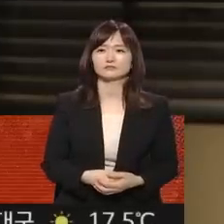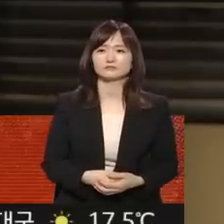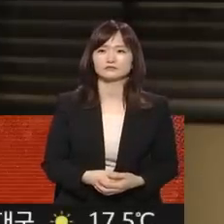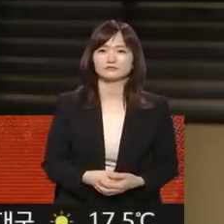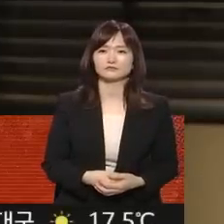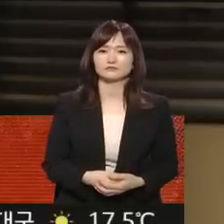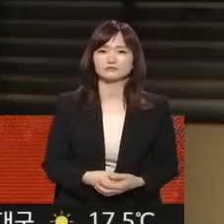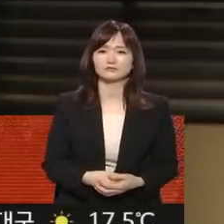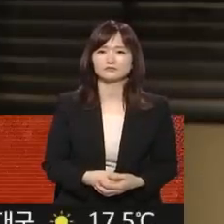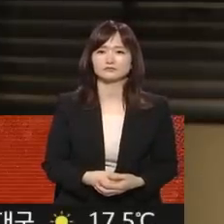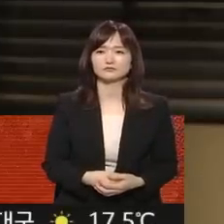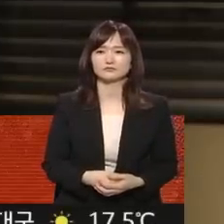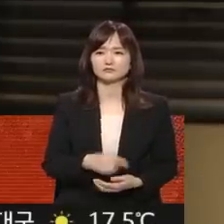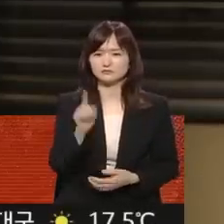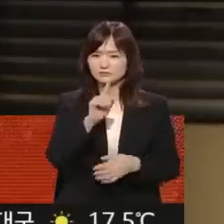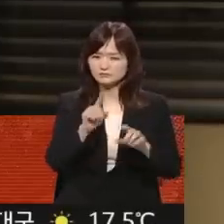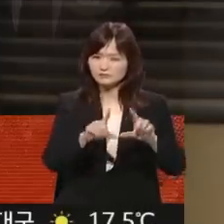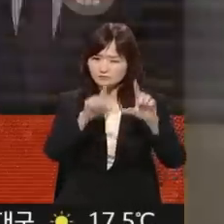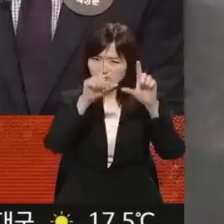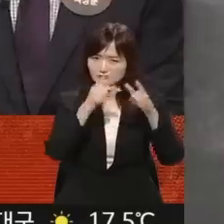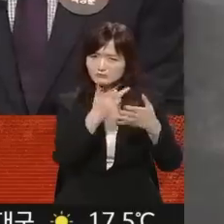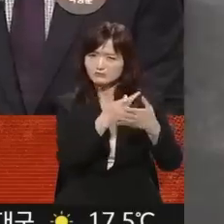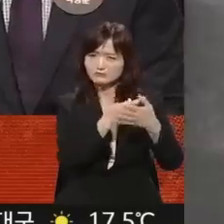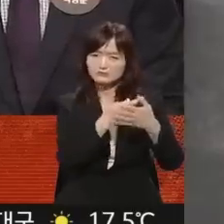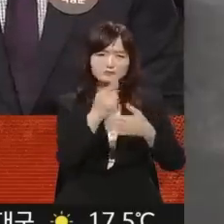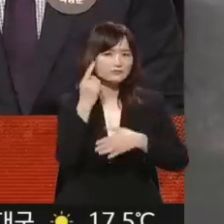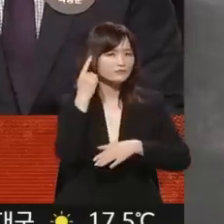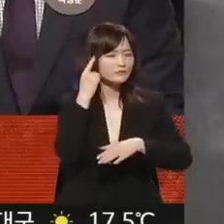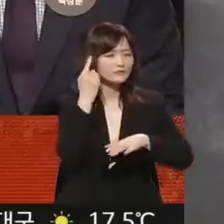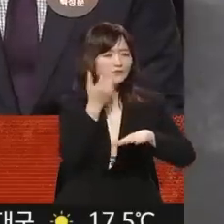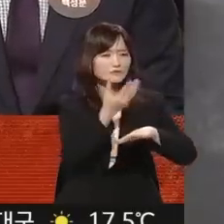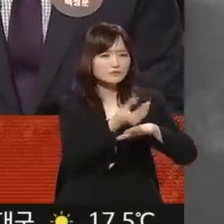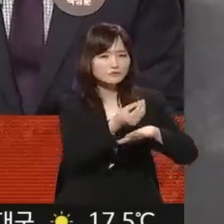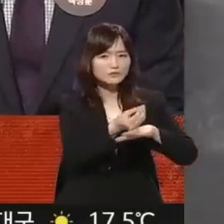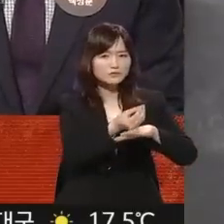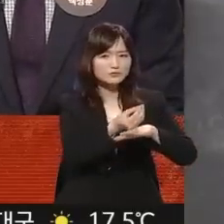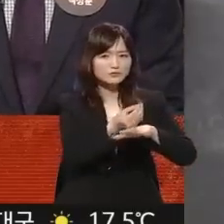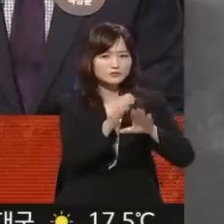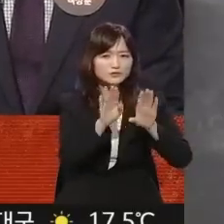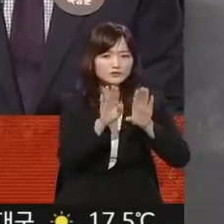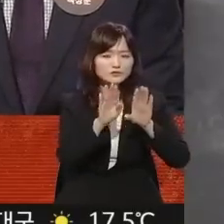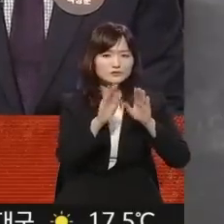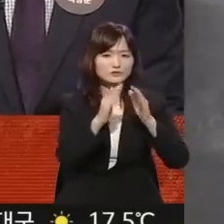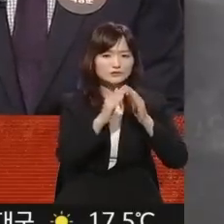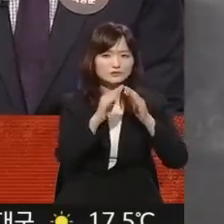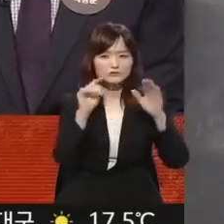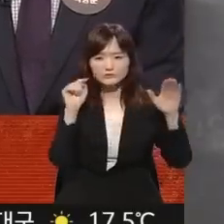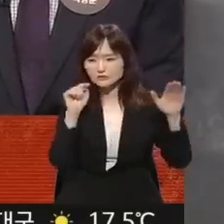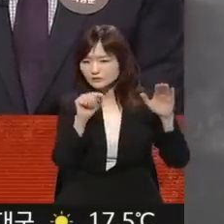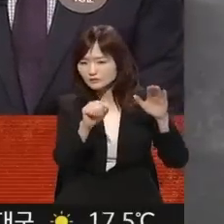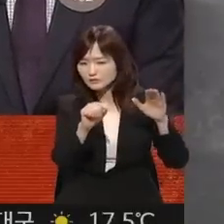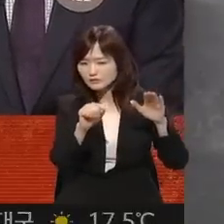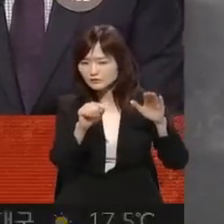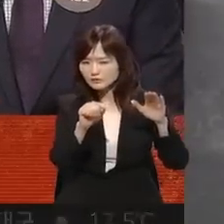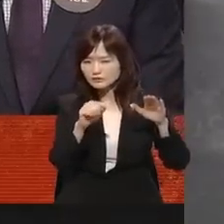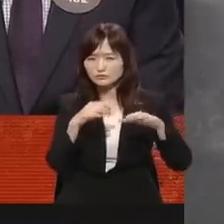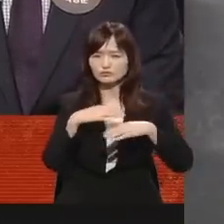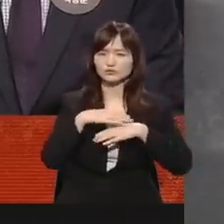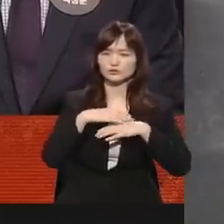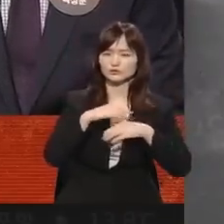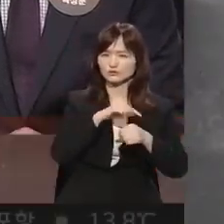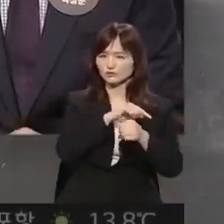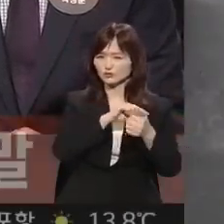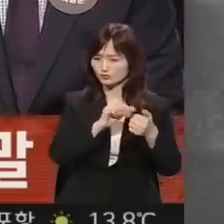녹음을 해왔다고 합니다 이제 어떤 날은 큰아들이 녹음기를 켜고 현관문에 들어가면서 들어가기 무섭다 죽진 않겠지 들어가면